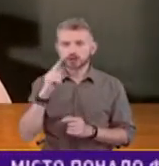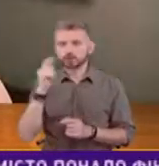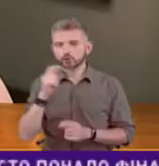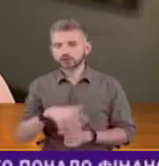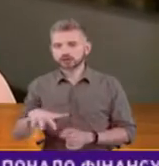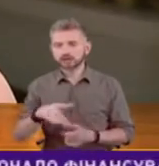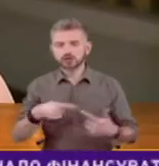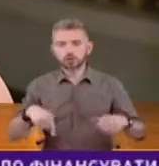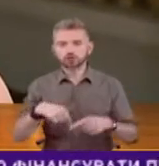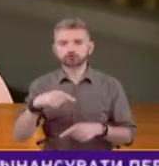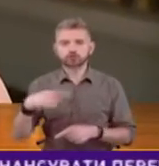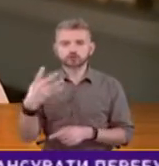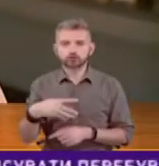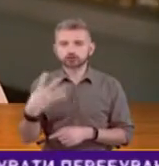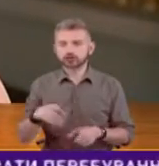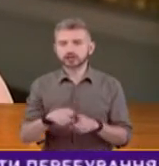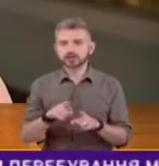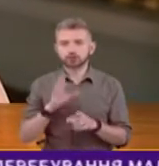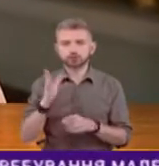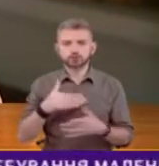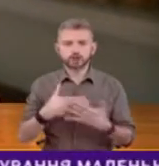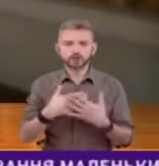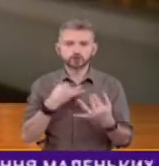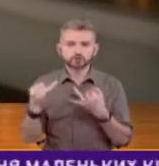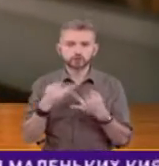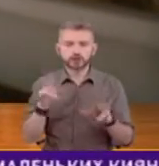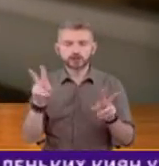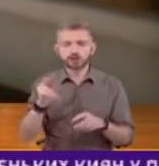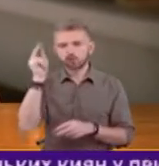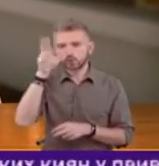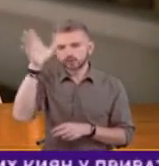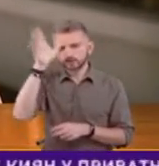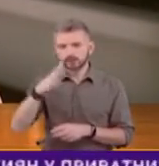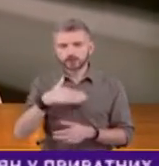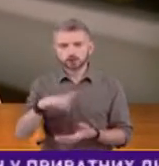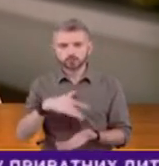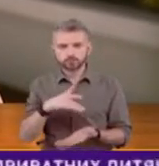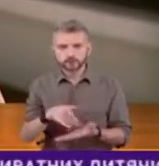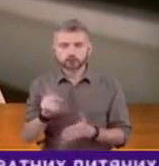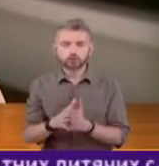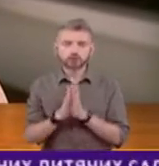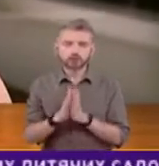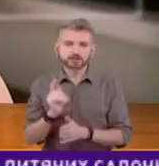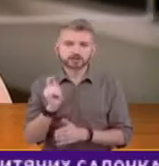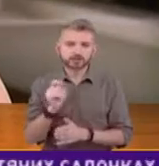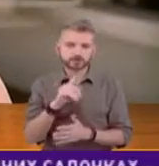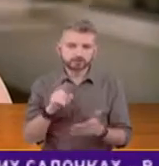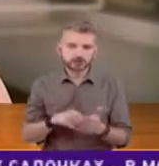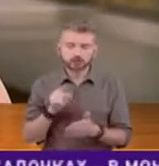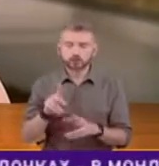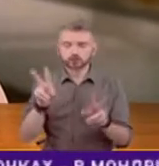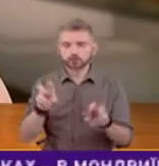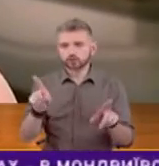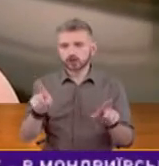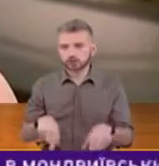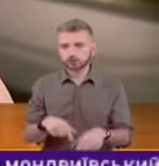номер 44. І так само ми будемо активно спілкуватися на тему освіти у нашому місті. Тож, будь ласка, ставте питання і на цю тематику